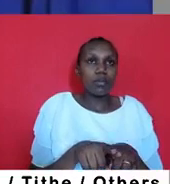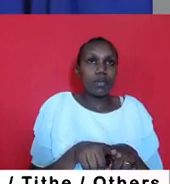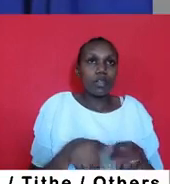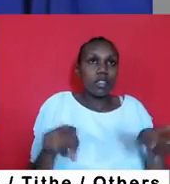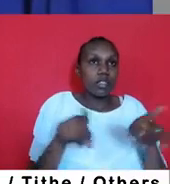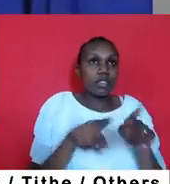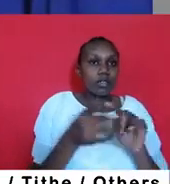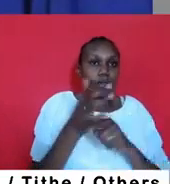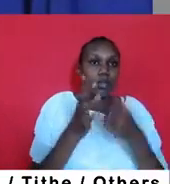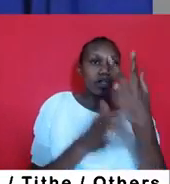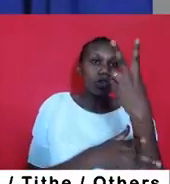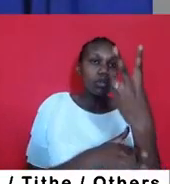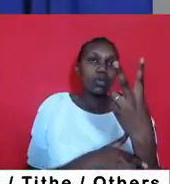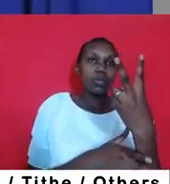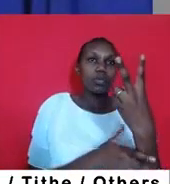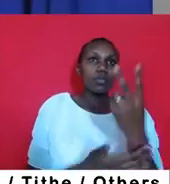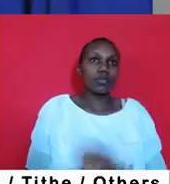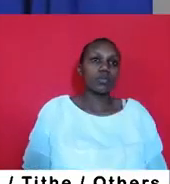Namba mbili, ya pili,